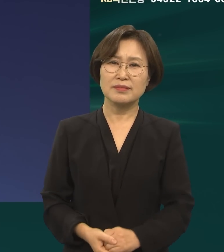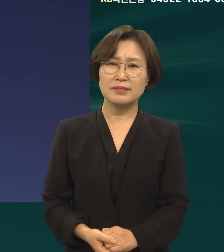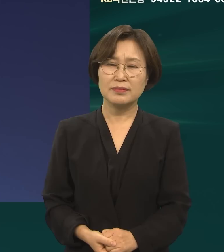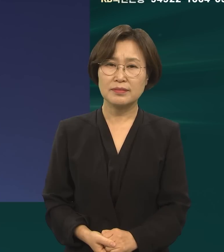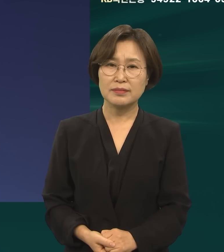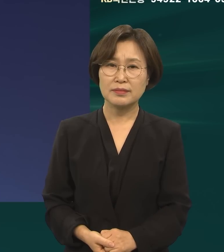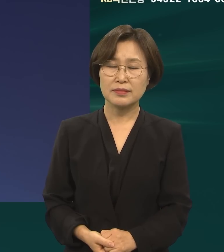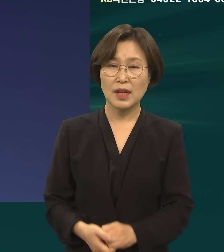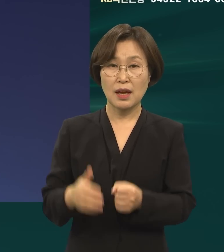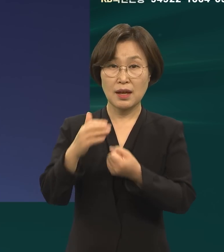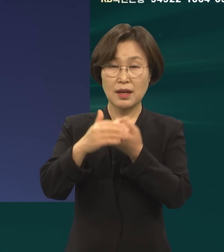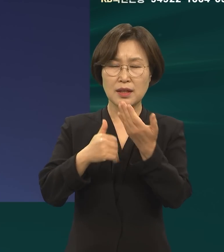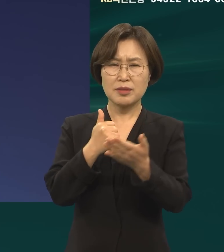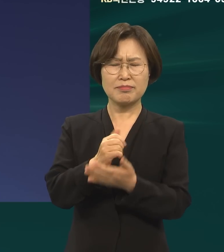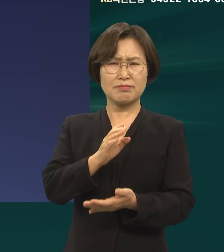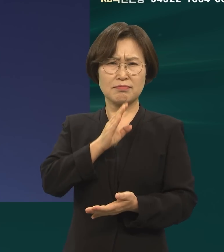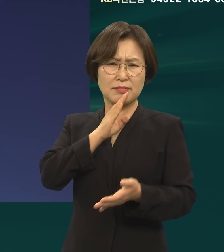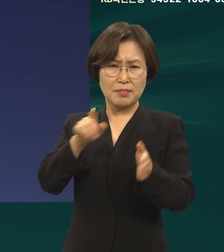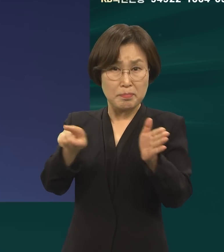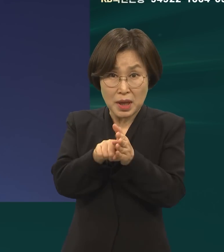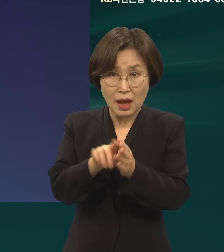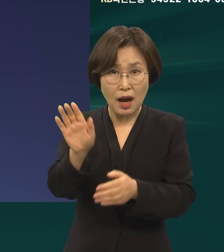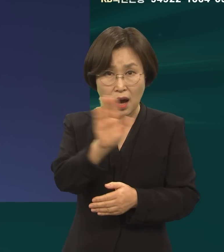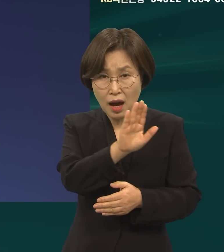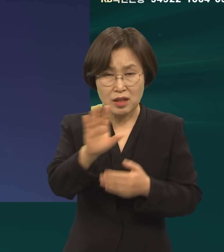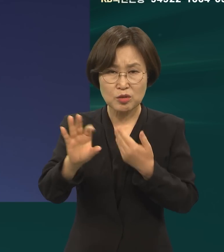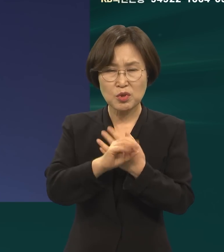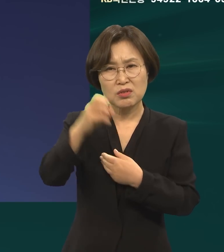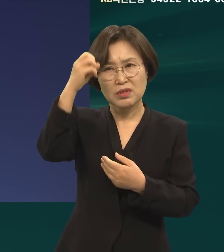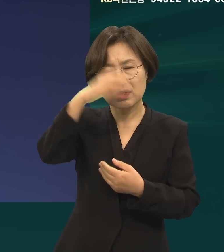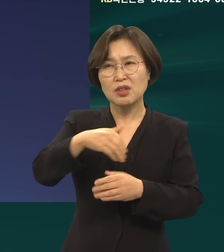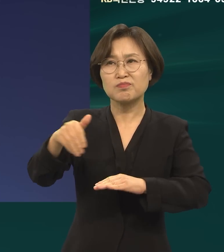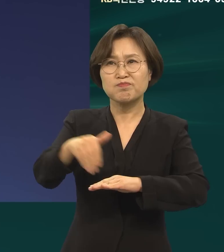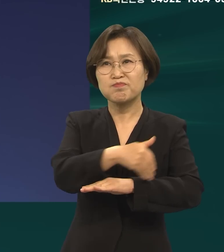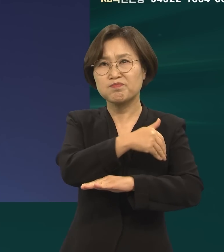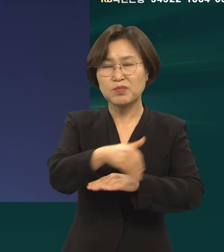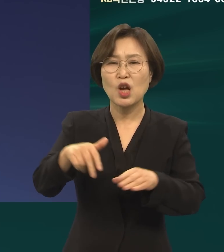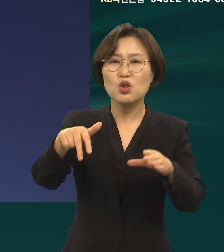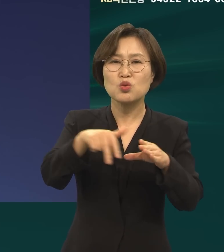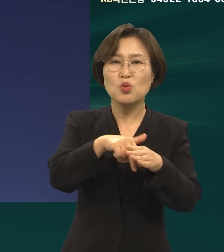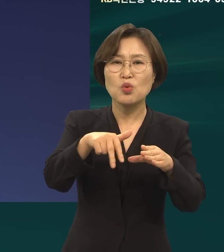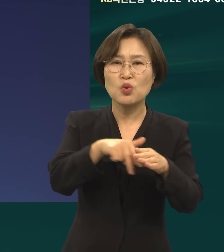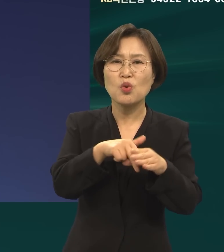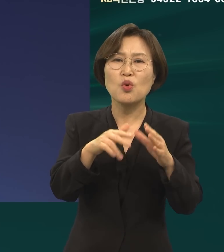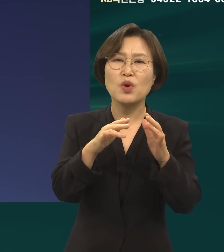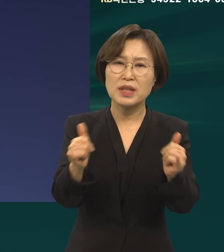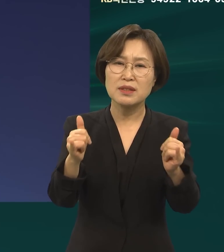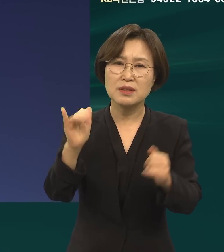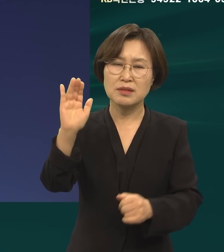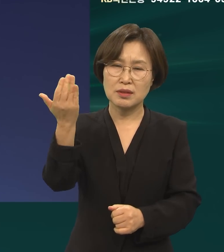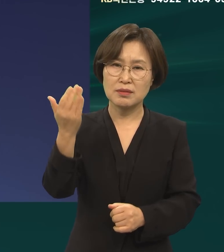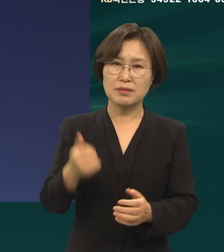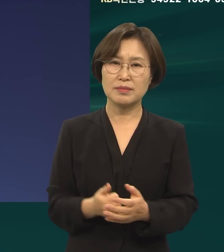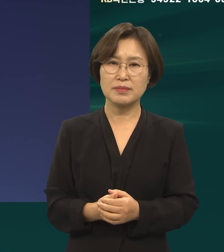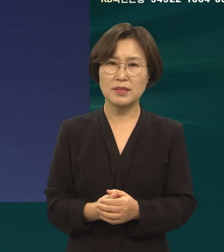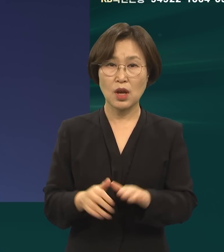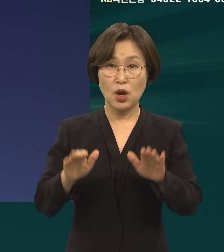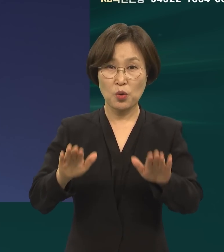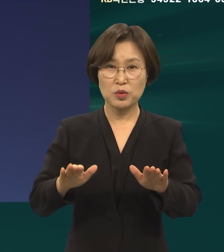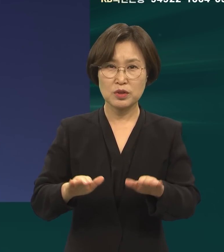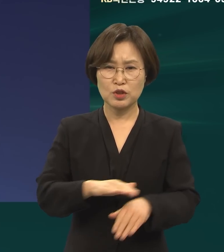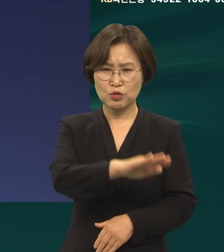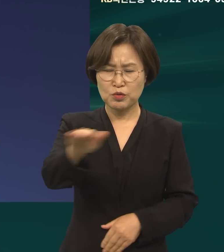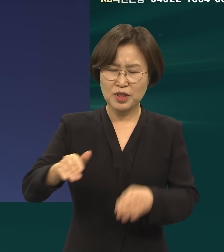하나님을 정말로 믿지 않으면 우리는 종교인이 되어버립니다. 종교 기술자가 되는 겁니다. 오늘 우리